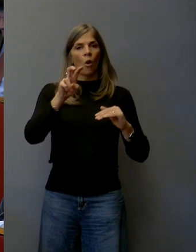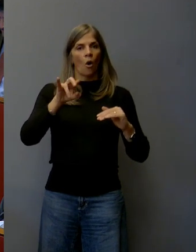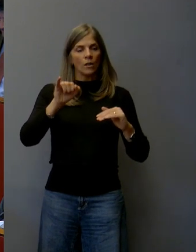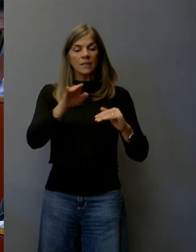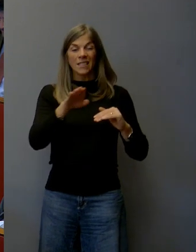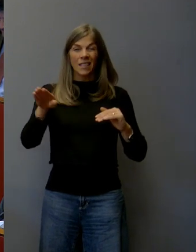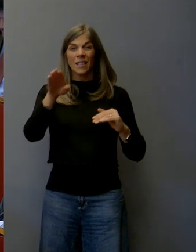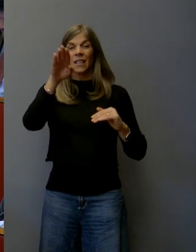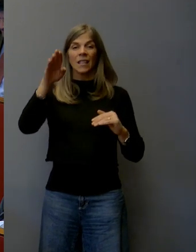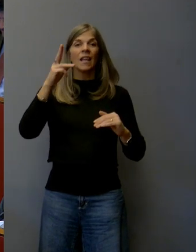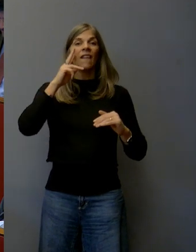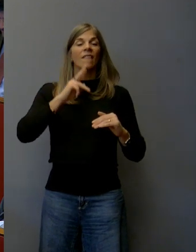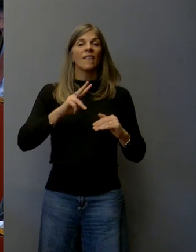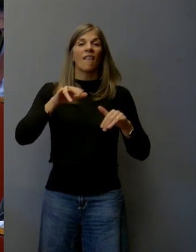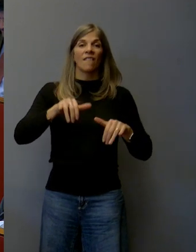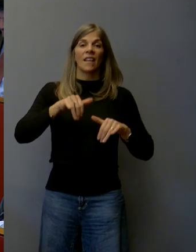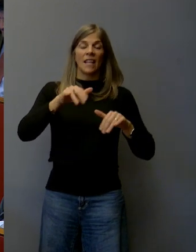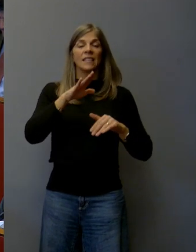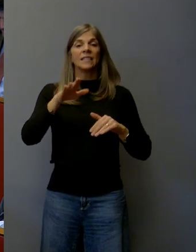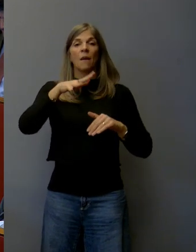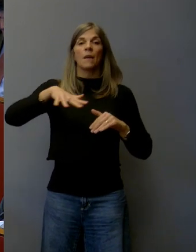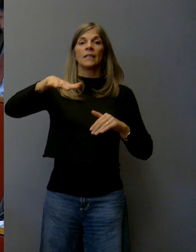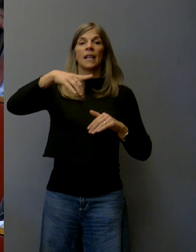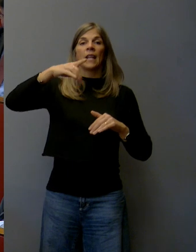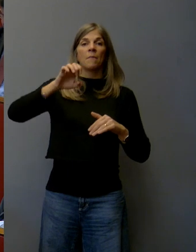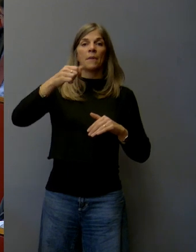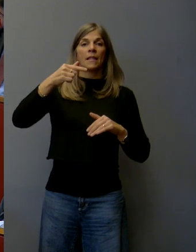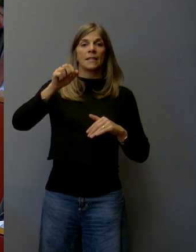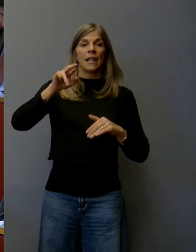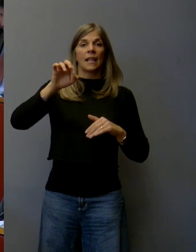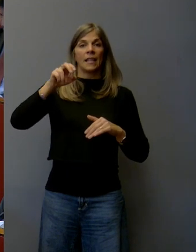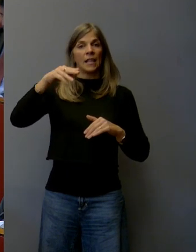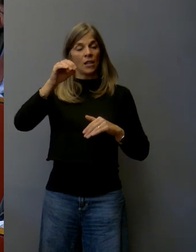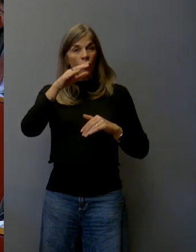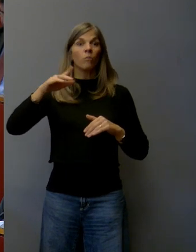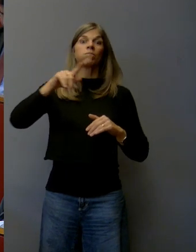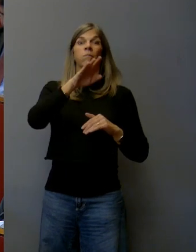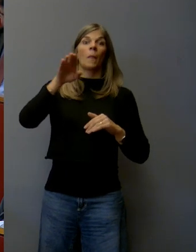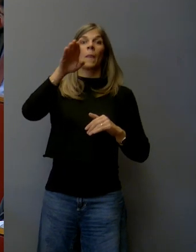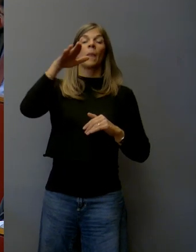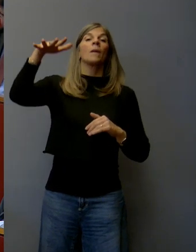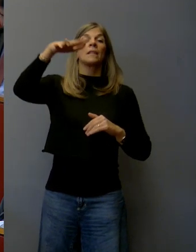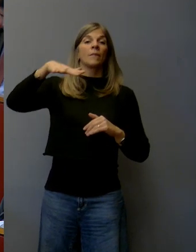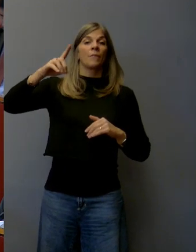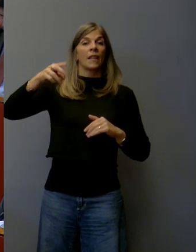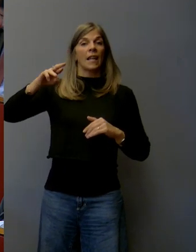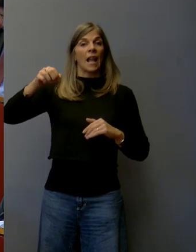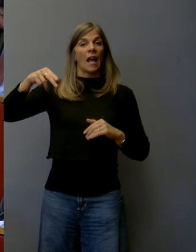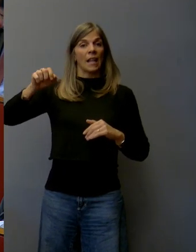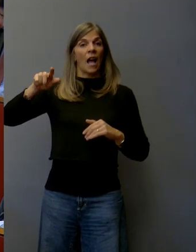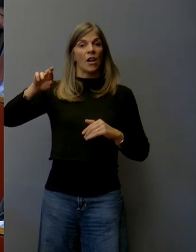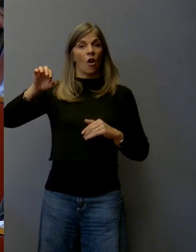Venezia Piazzale pestorino postale ancora su nelle alture Granarolo e altre zone allora